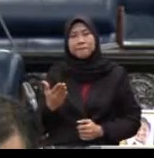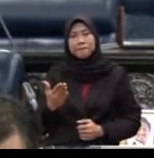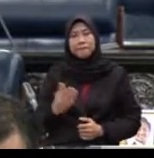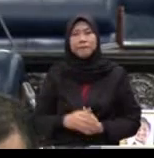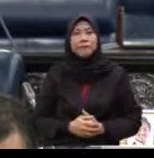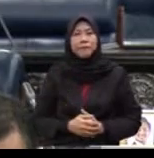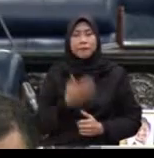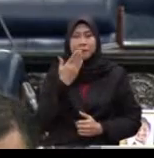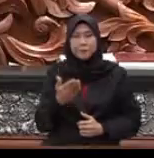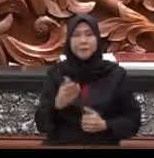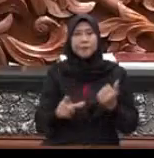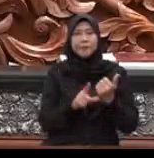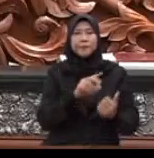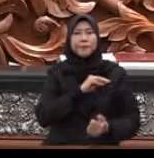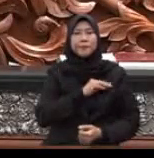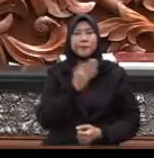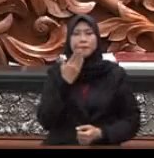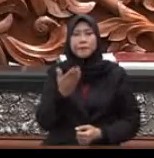ya